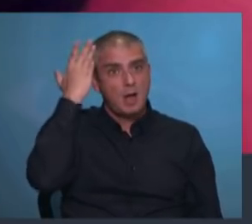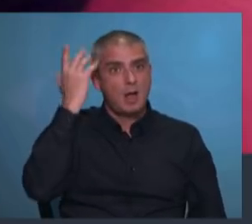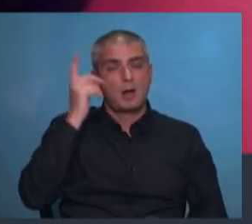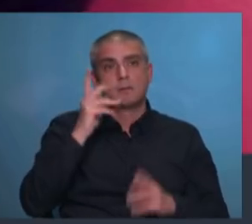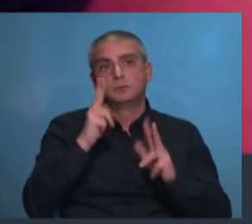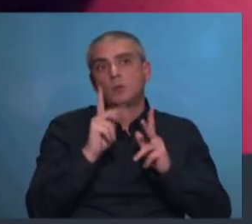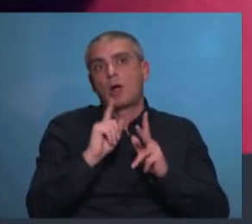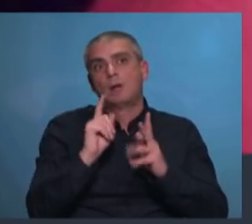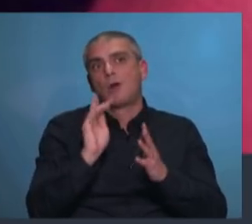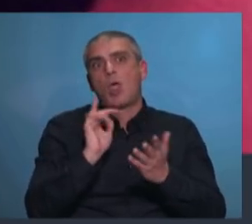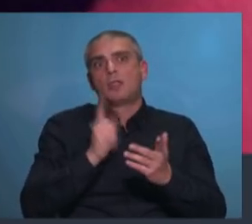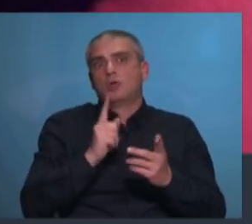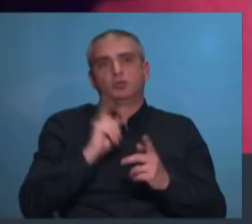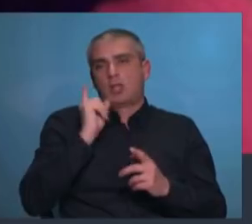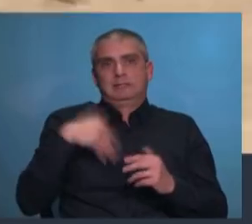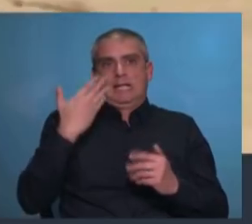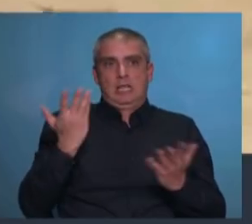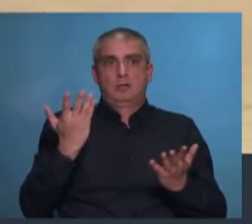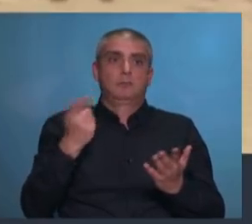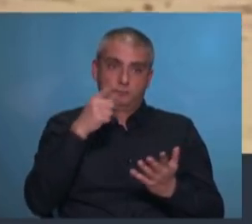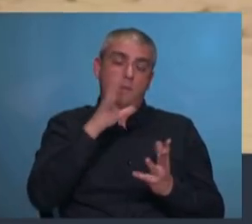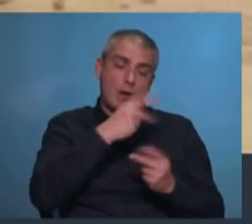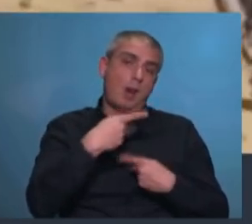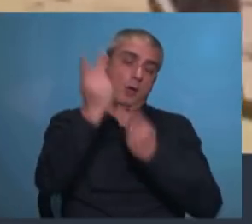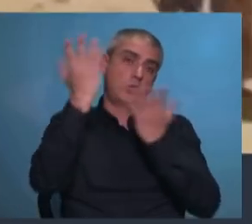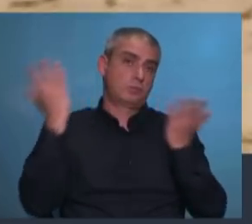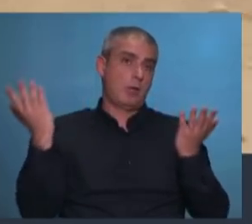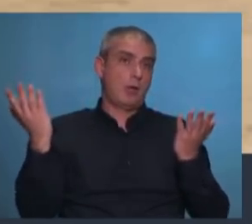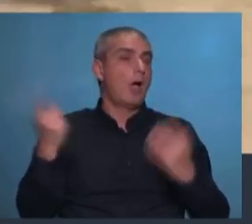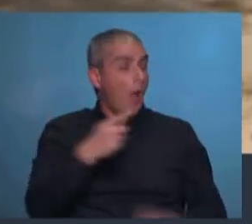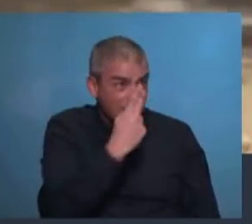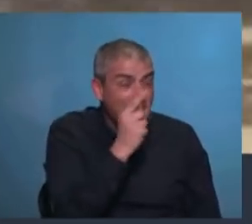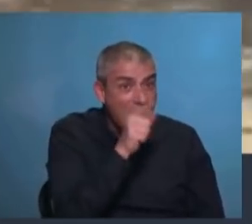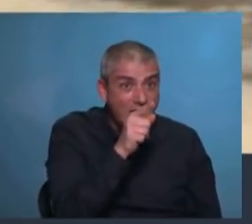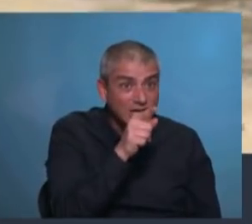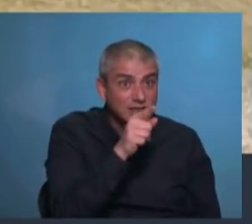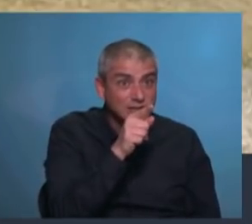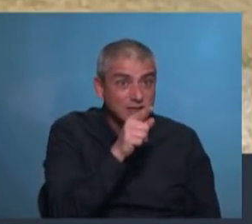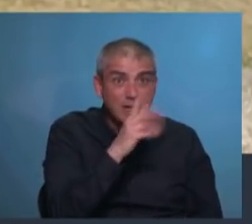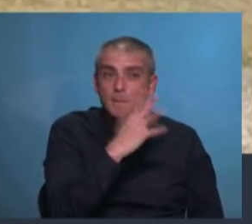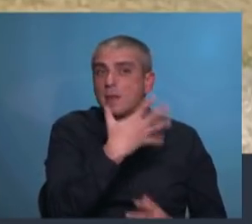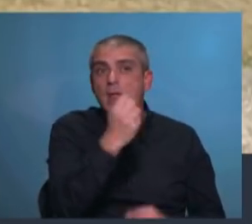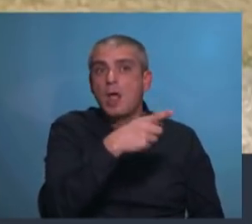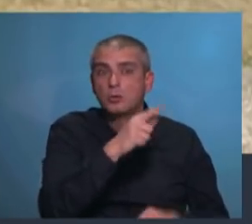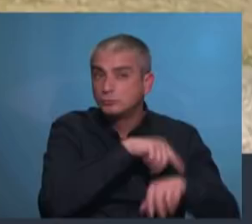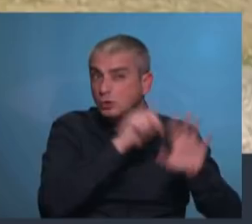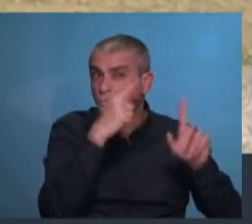הלא נכון, במקום שלא היה צריך להיות. ומשם לקחו אותה. את ראית אותה בסביבות, מתי לקחו אותה? בשבע